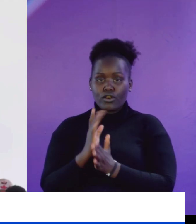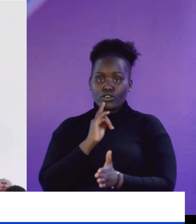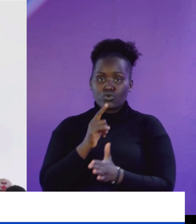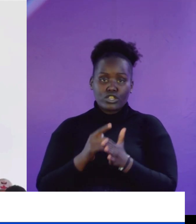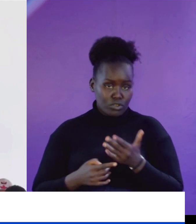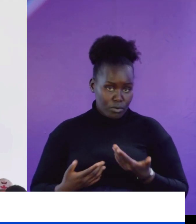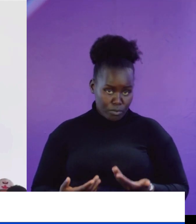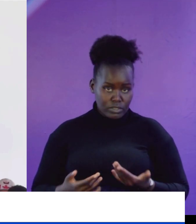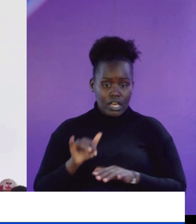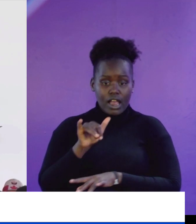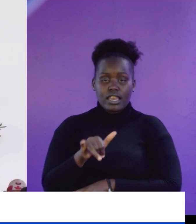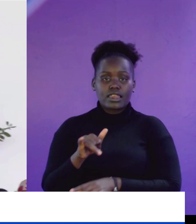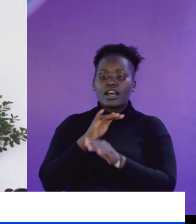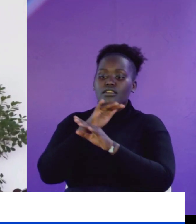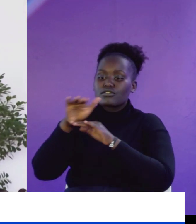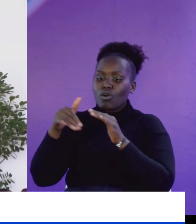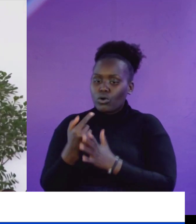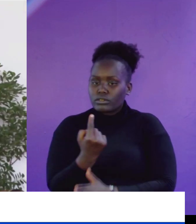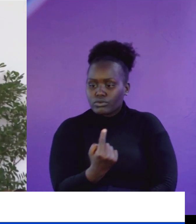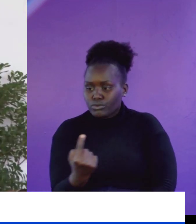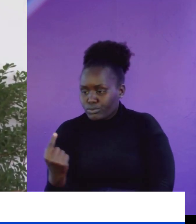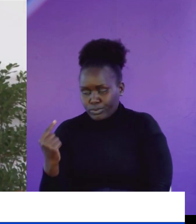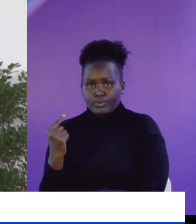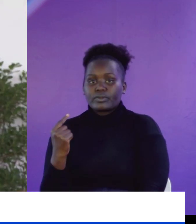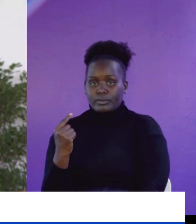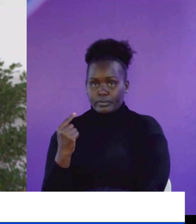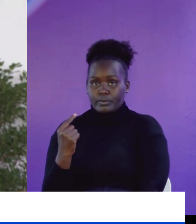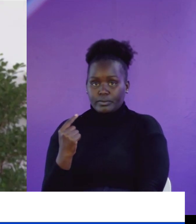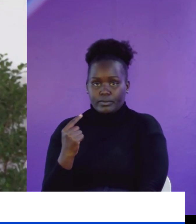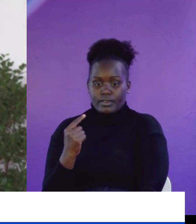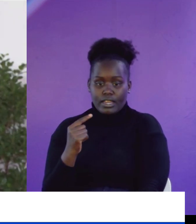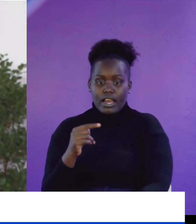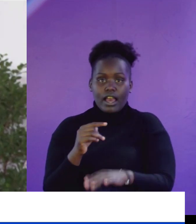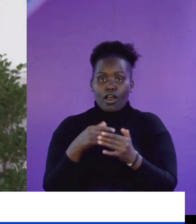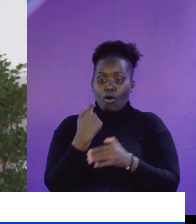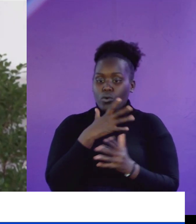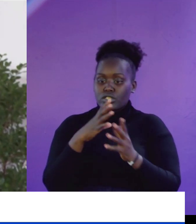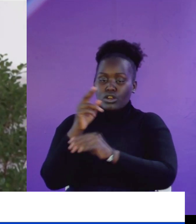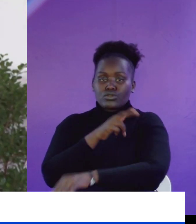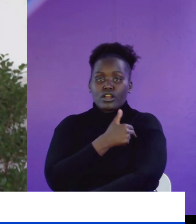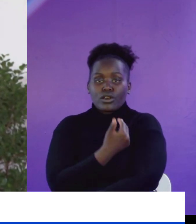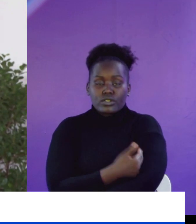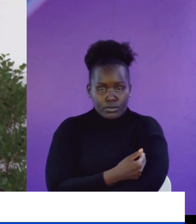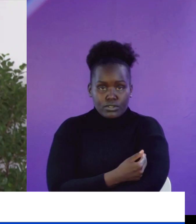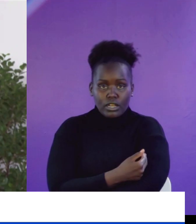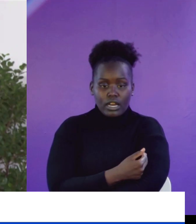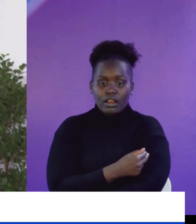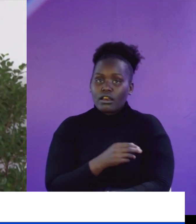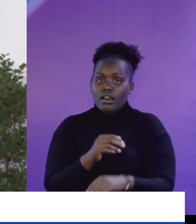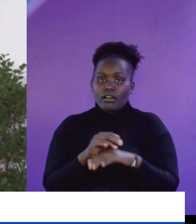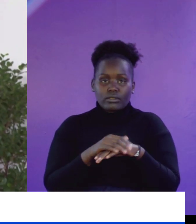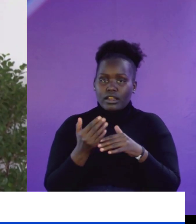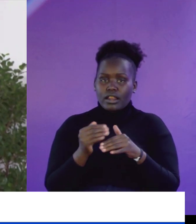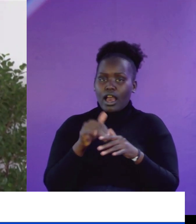kuhakikisha ya kwamba kila mmoja wetu ambaye anaenda kwa hospitali, ile